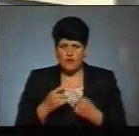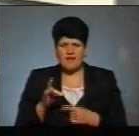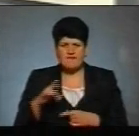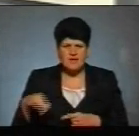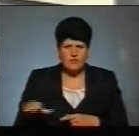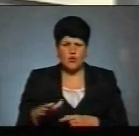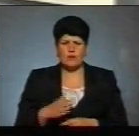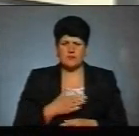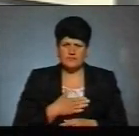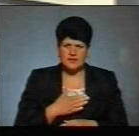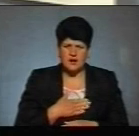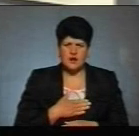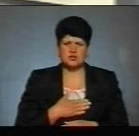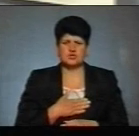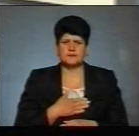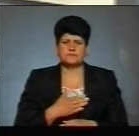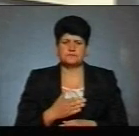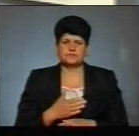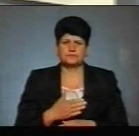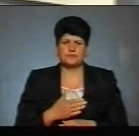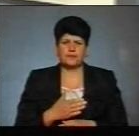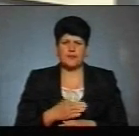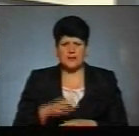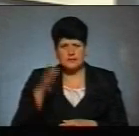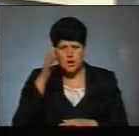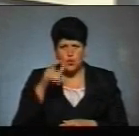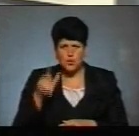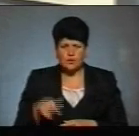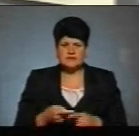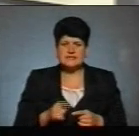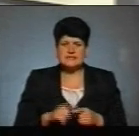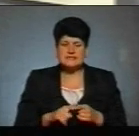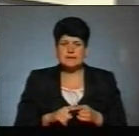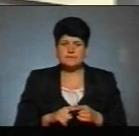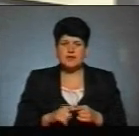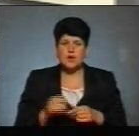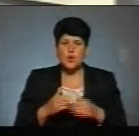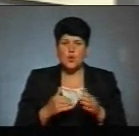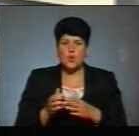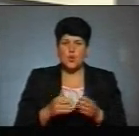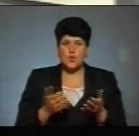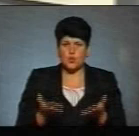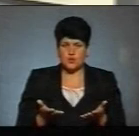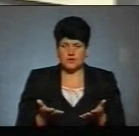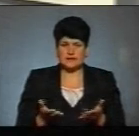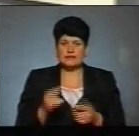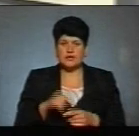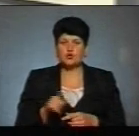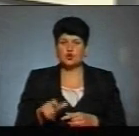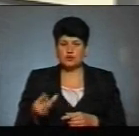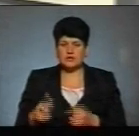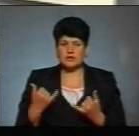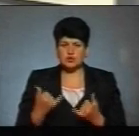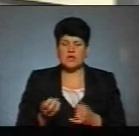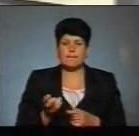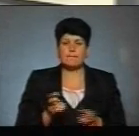і наші, скажімо так, науковці, це є через руки, через те, що сьогодні людина, яка прийшла,